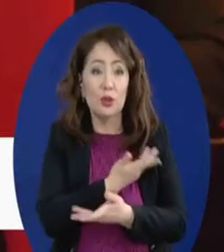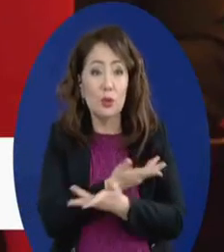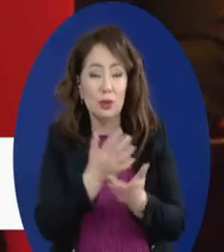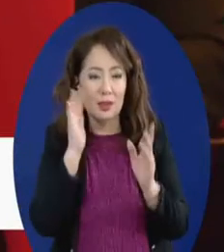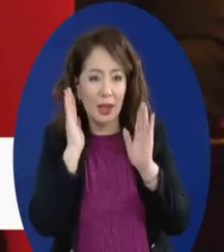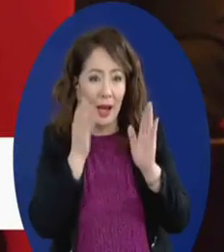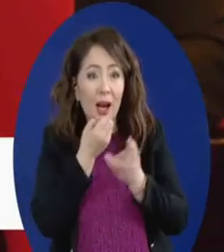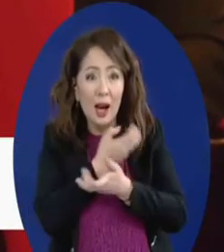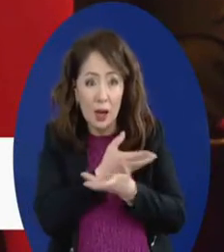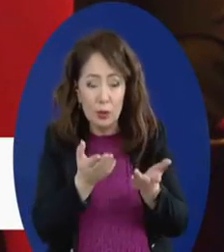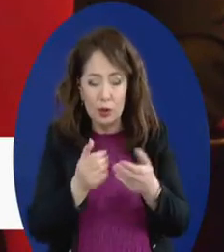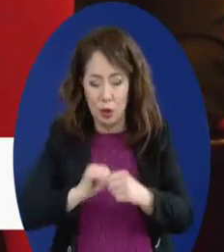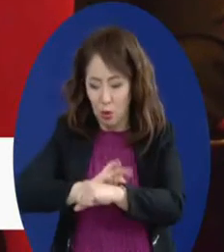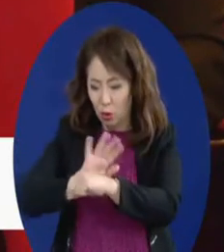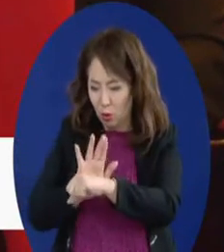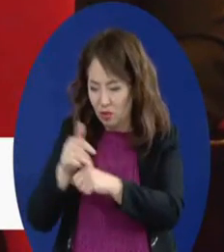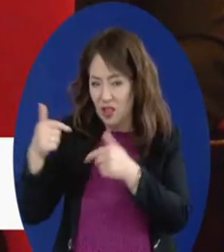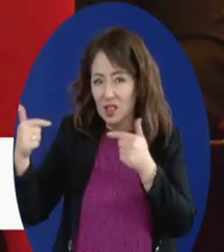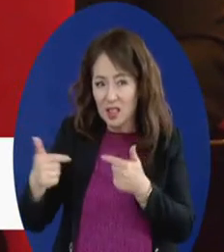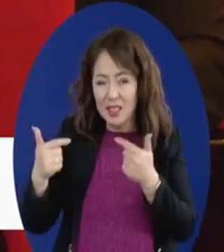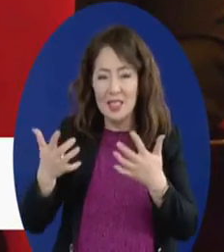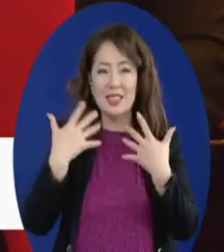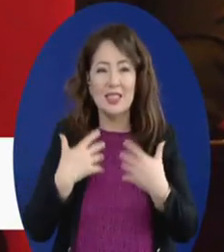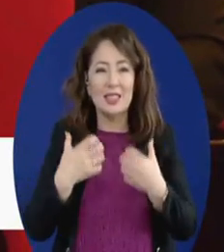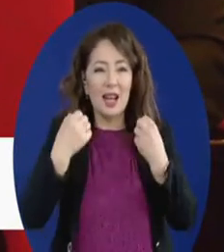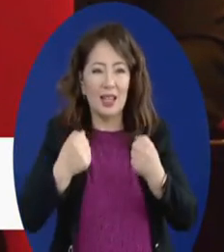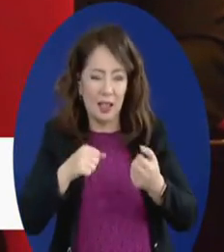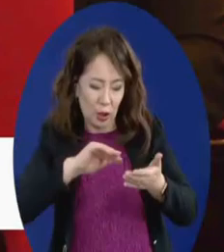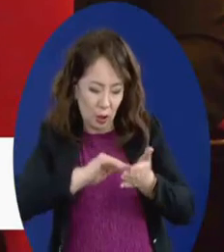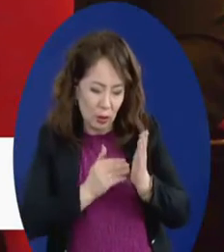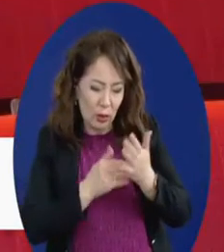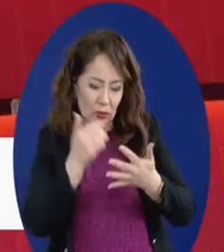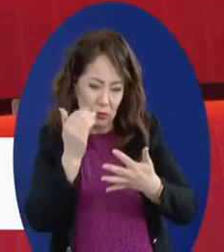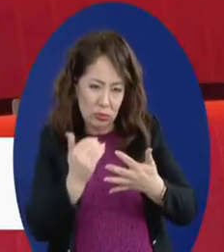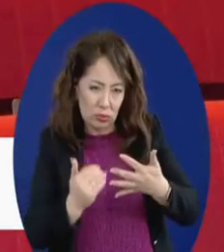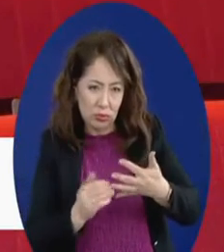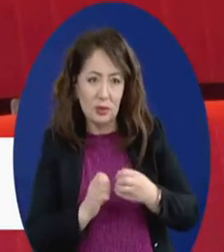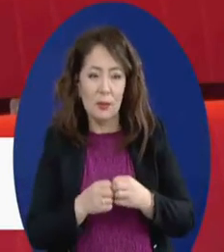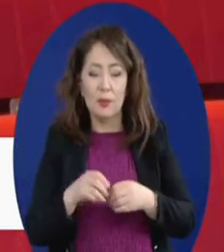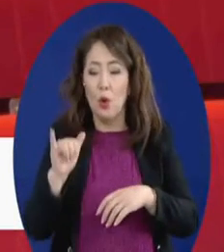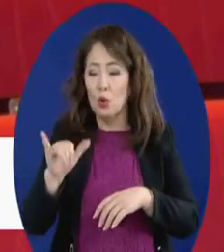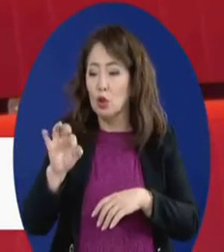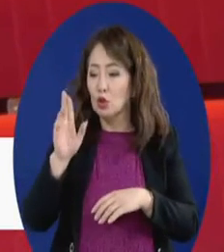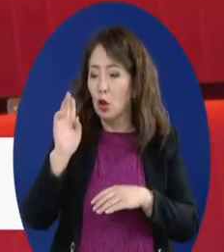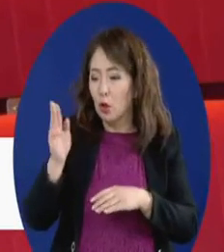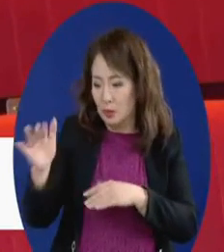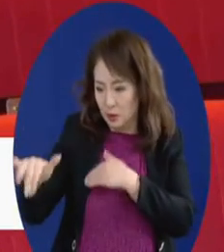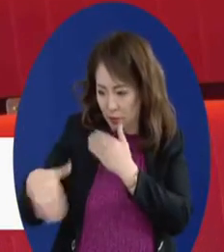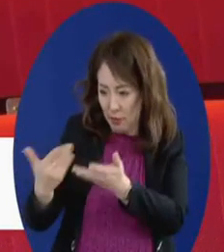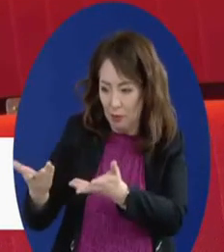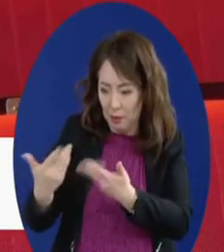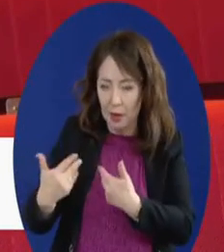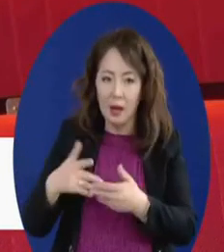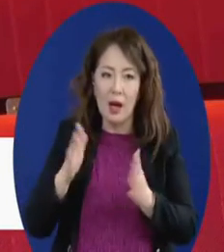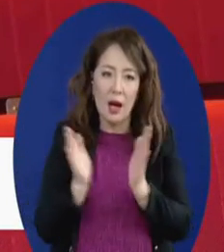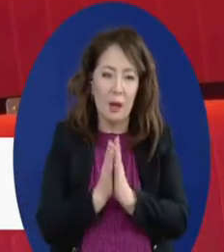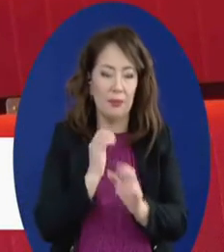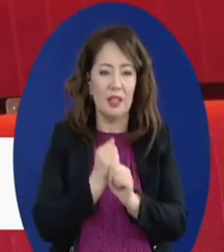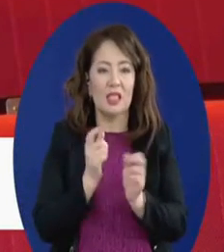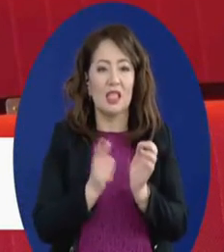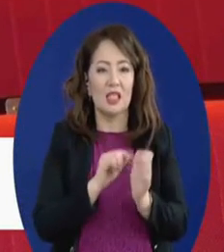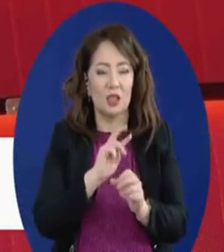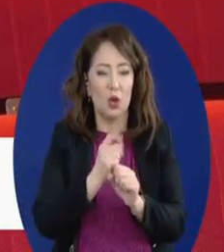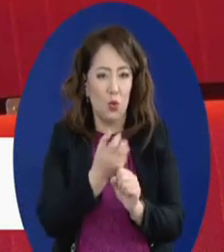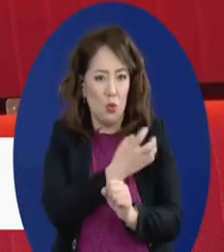байна. Түүнчлэн коронавирусын халдварын эсрэг дархлаажуулалтын төлөвлөгөөг тус бүр гаргаж, улсын онцгой комисс танилцуулж хамтарч ажиллахыг